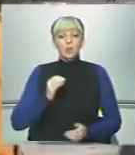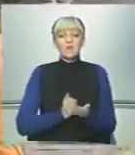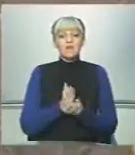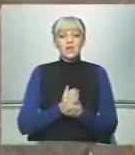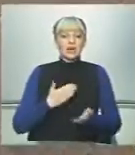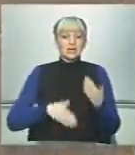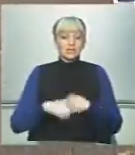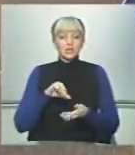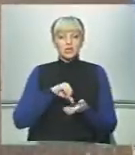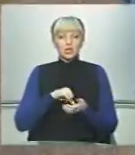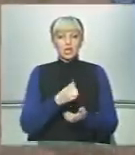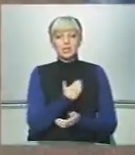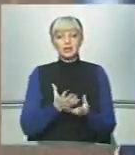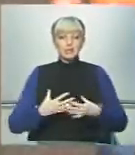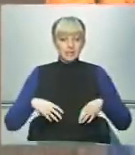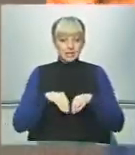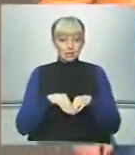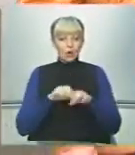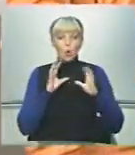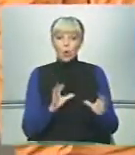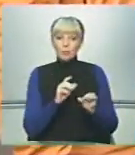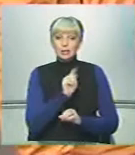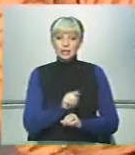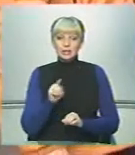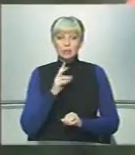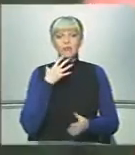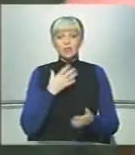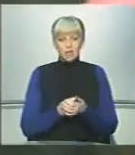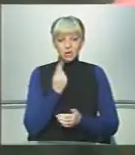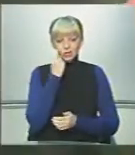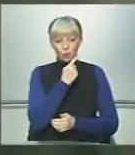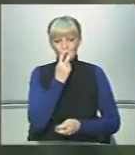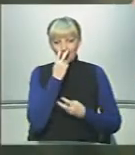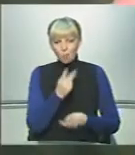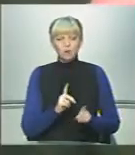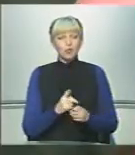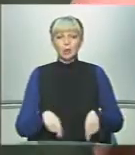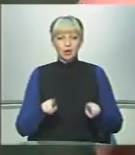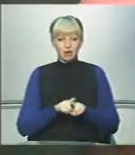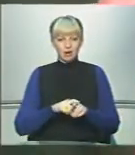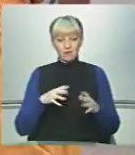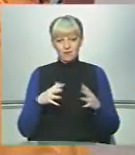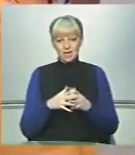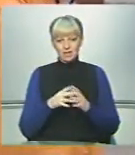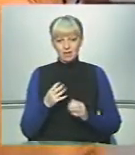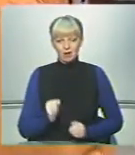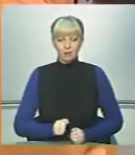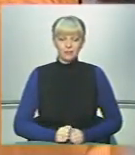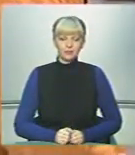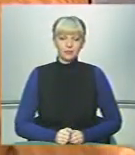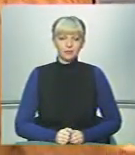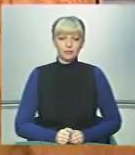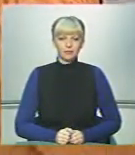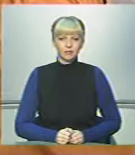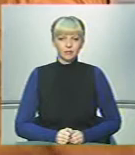ветеранів, інвалідів та членів їх сімей. Опікується тими, хто на власні очі побачив, що таке війна. Мирослав Солонар,